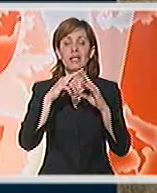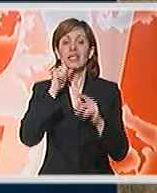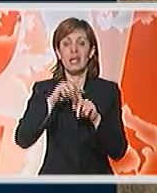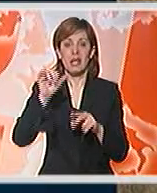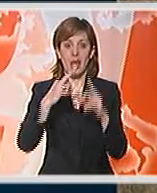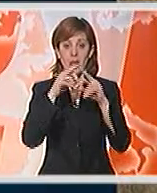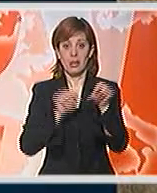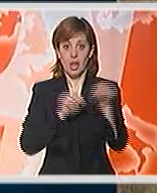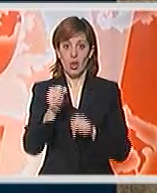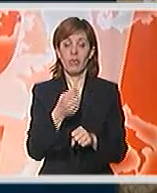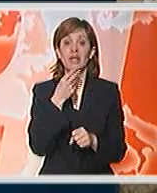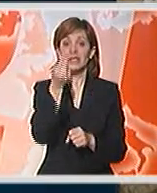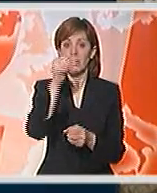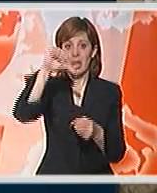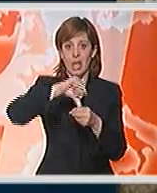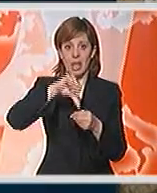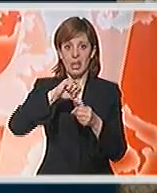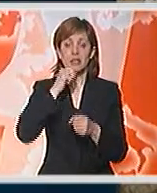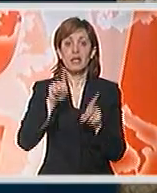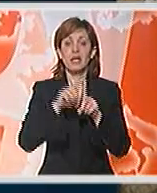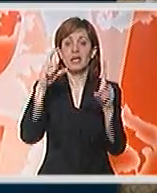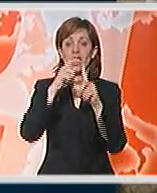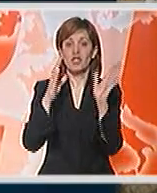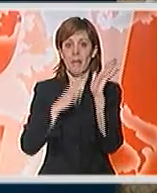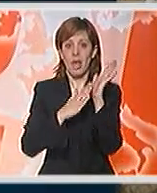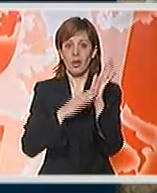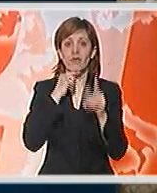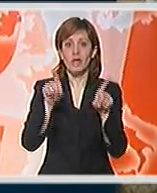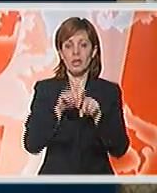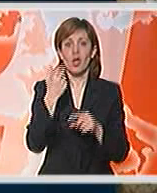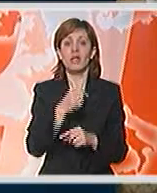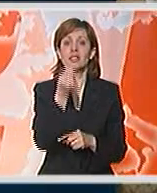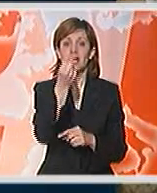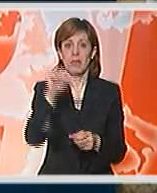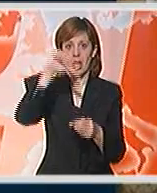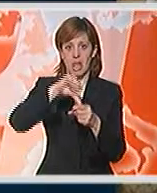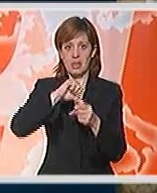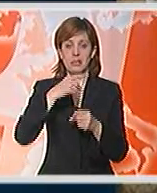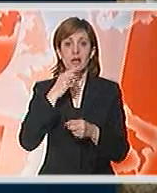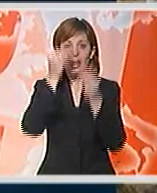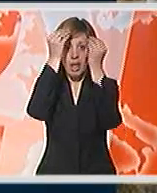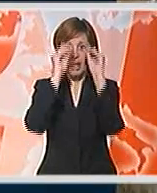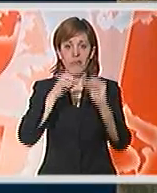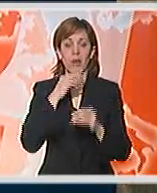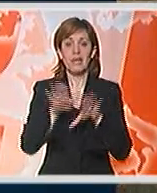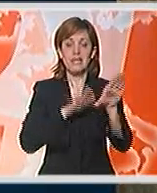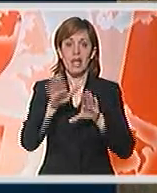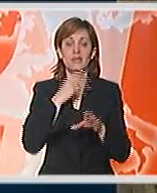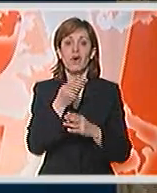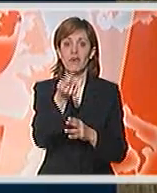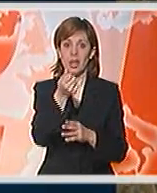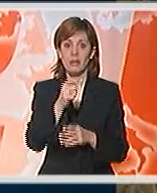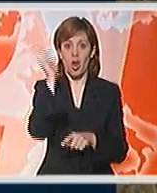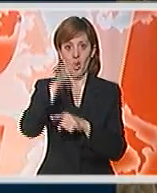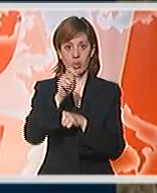zatim direktor Srbija Gasa Dušan Bajatović i Dragiša Marković, također iz Srbija Gasa, najavilo je Ministarstvo financija.